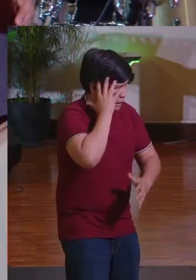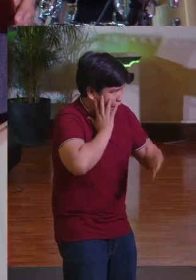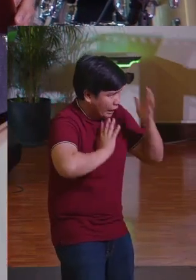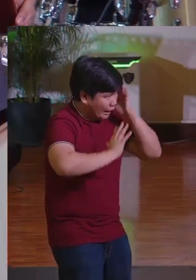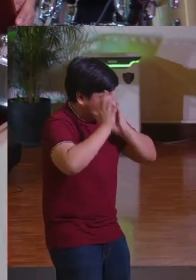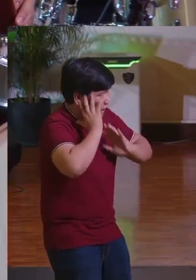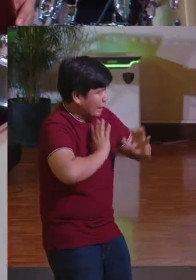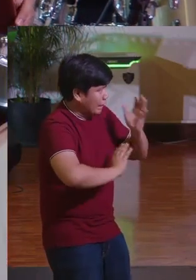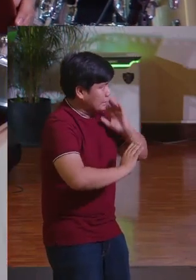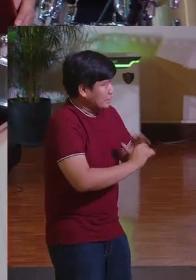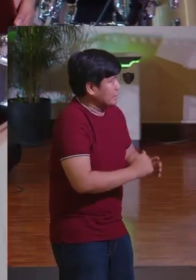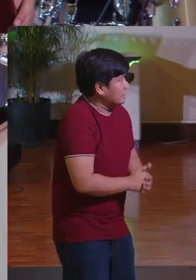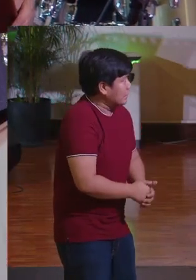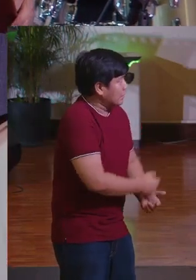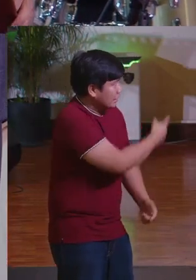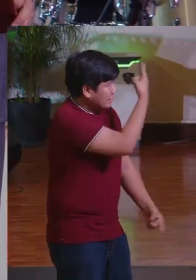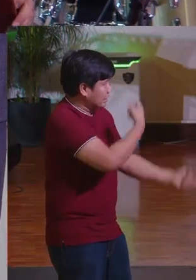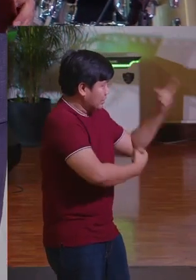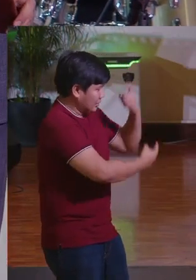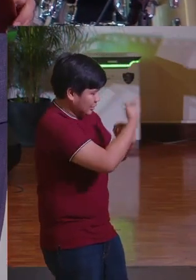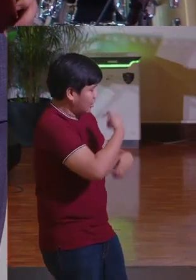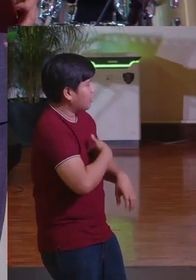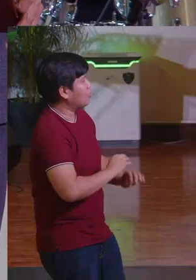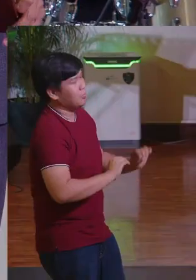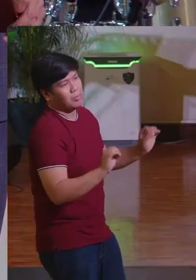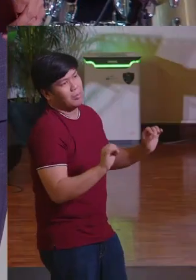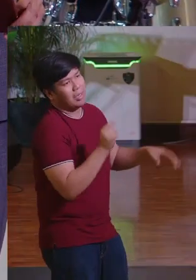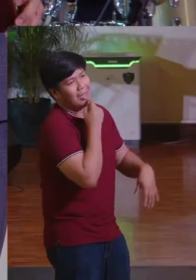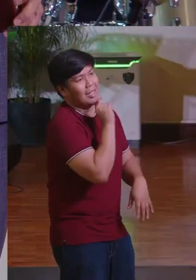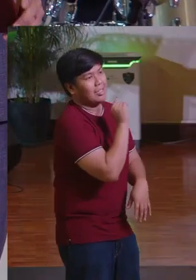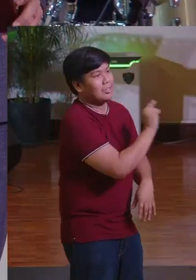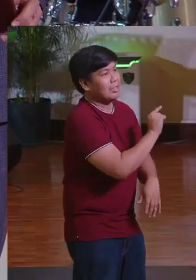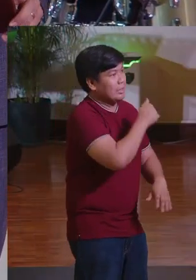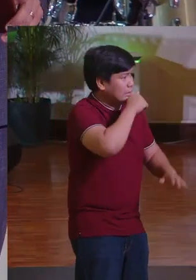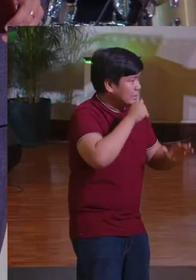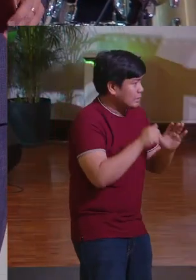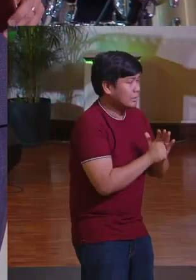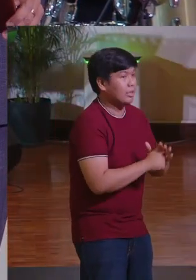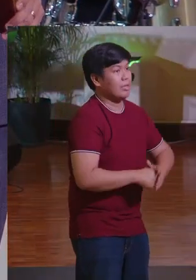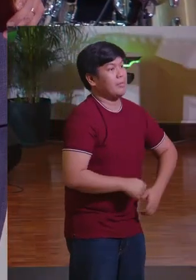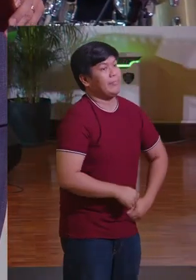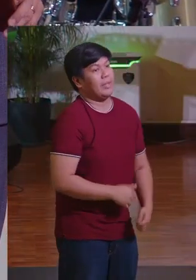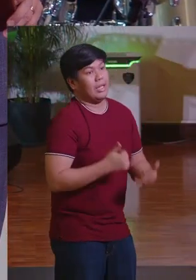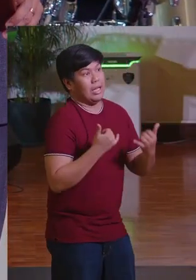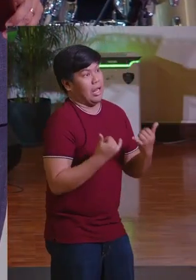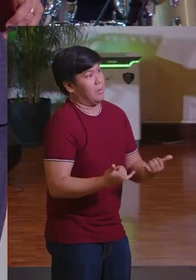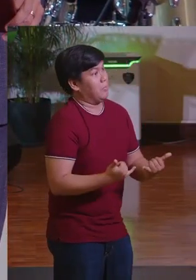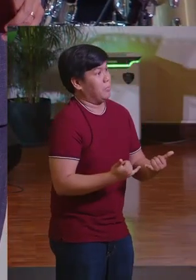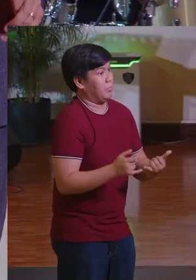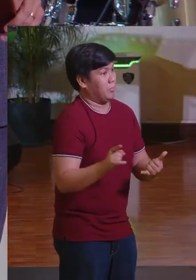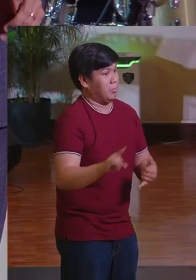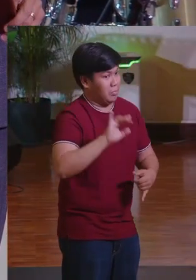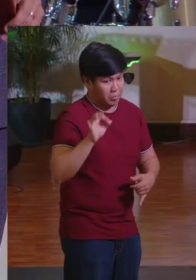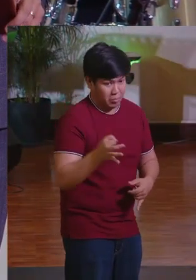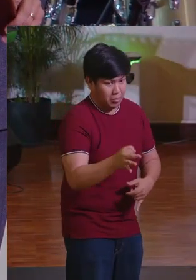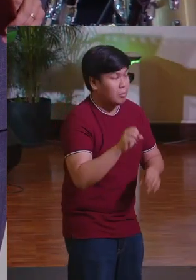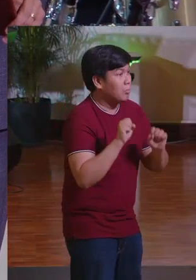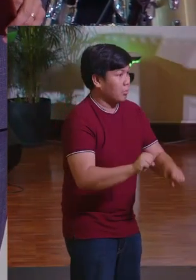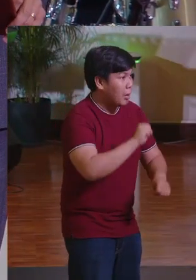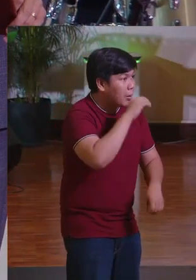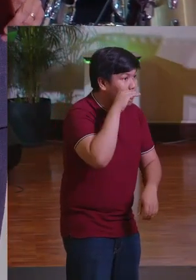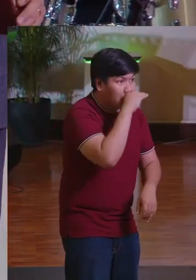ang pagtibok. Hindi na siya pwedeng magtago, pero meron pa rin siyang choice, pwede pa rin siyang mag-deny at